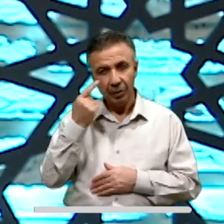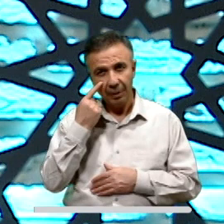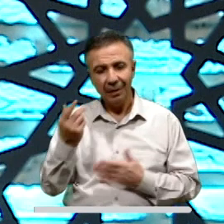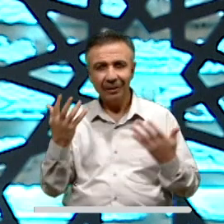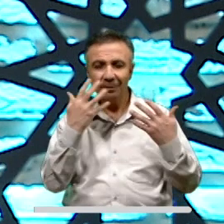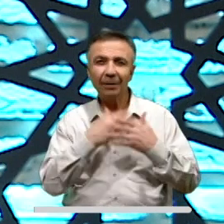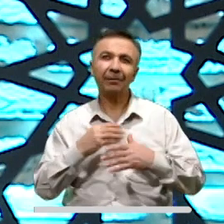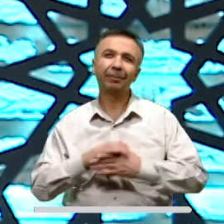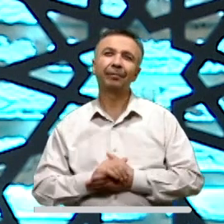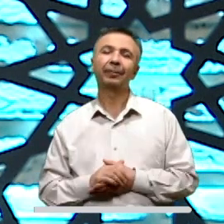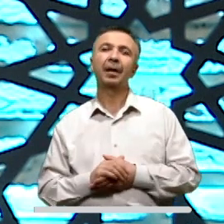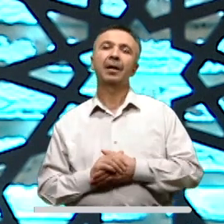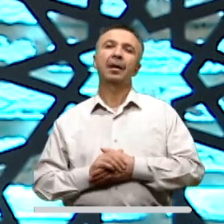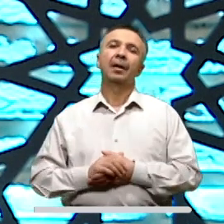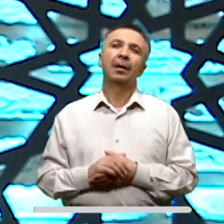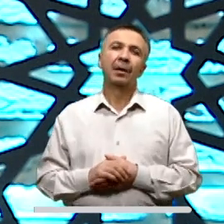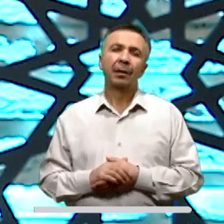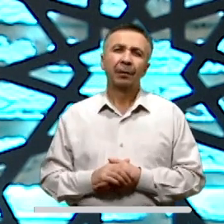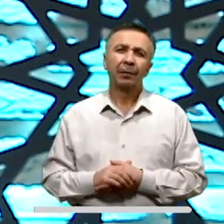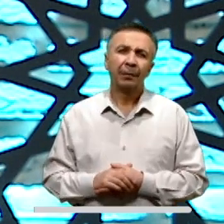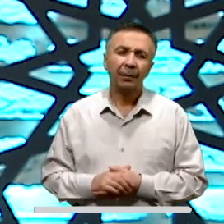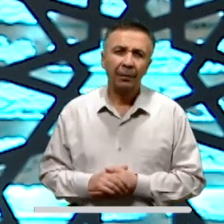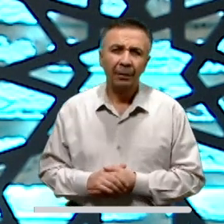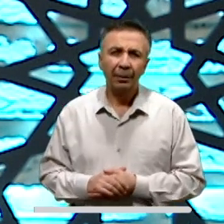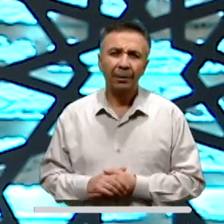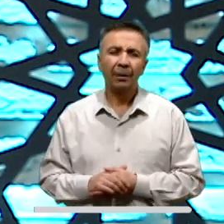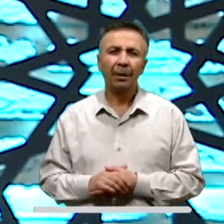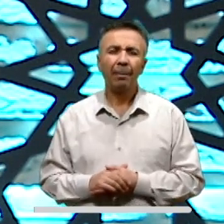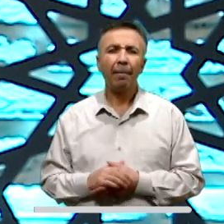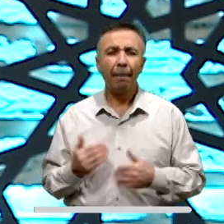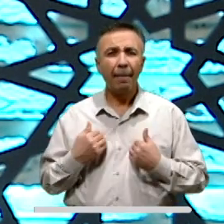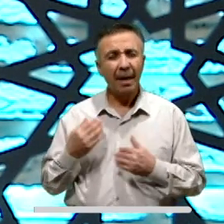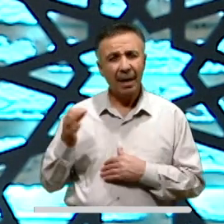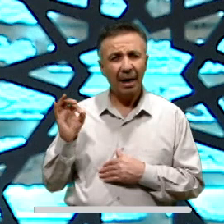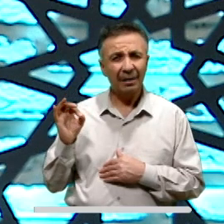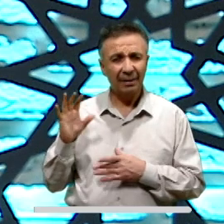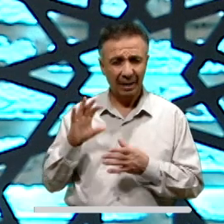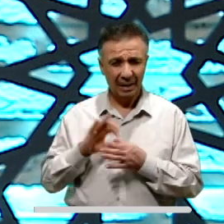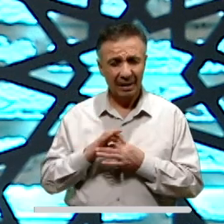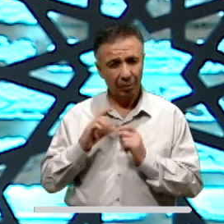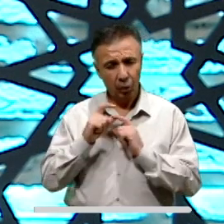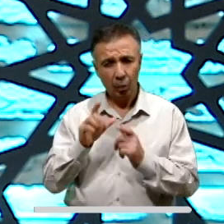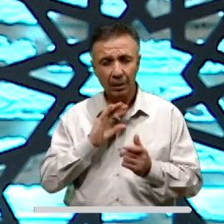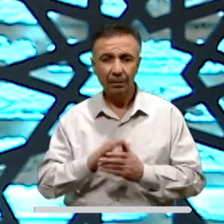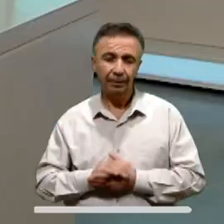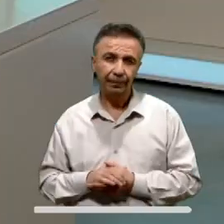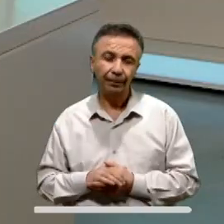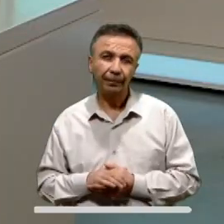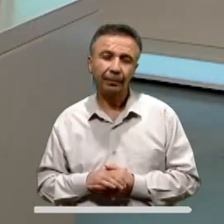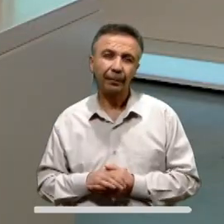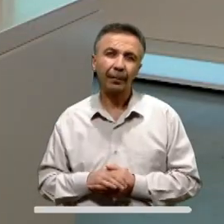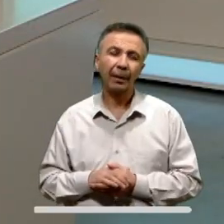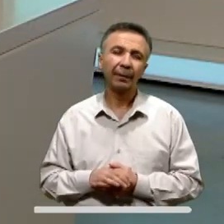hocam. Ve aleykümselam, hayırlı akşamlar. Hocam ben altınla alakalı bir soru sormak istiyorum. Buyurun,